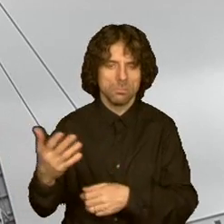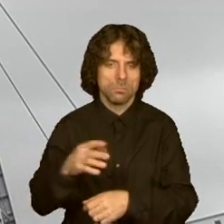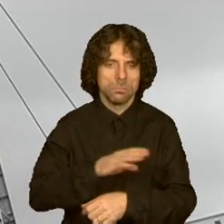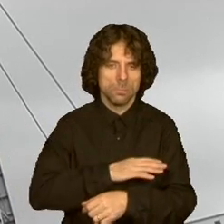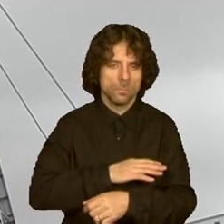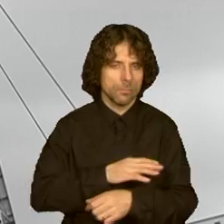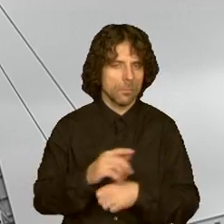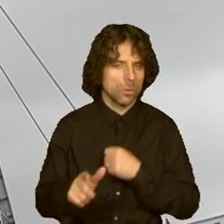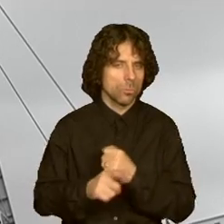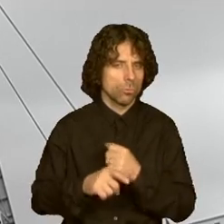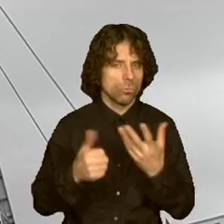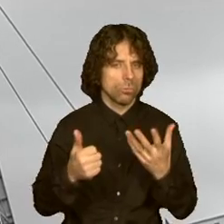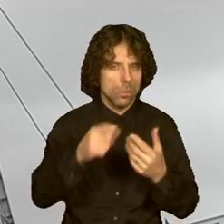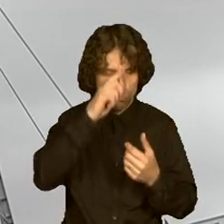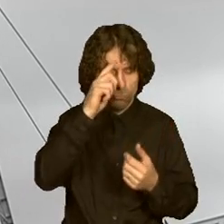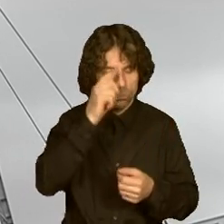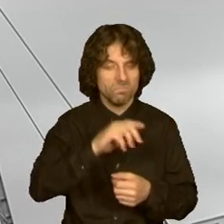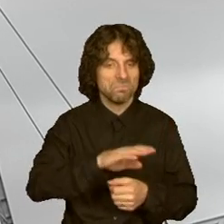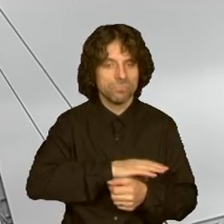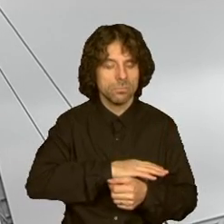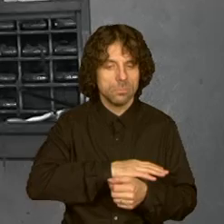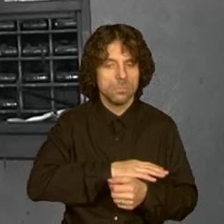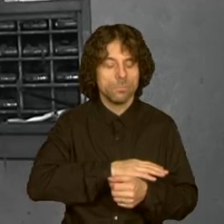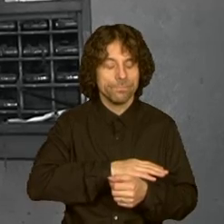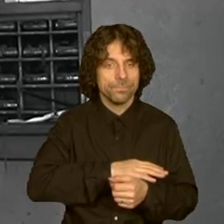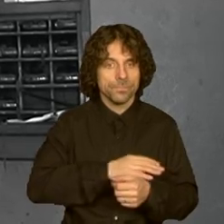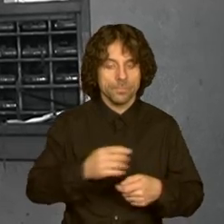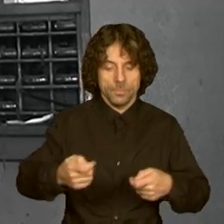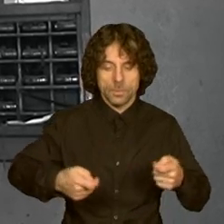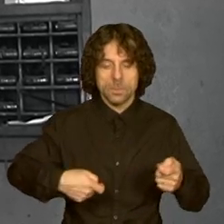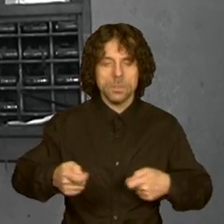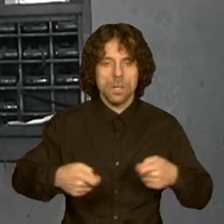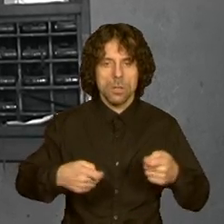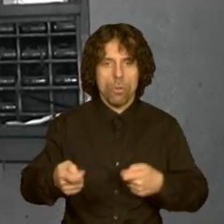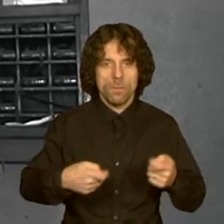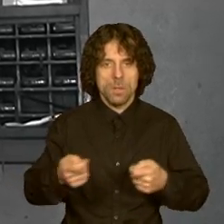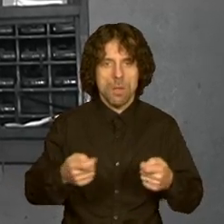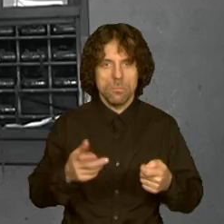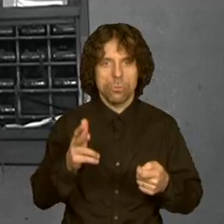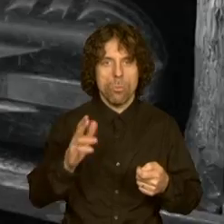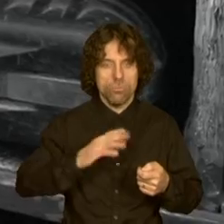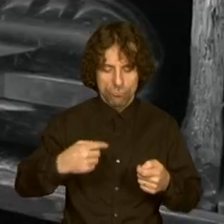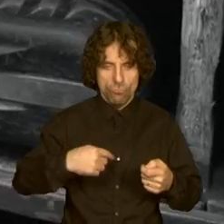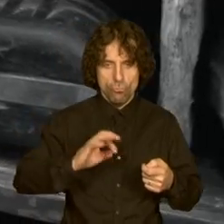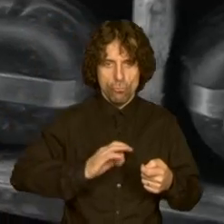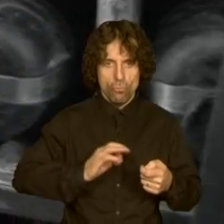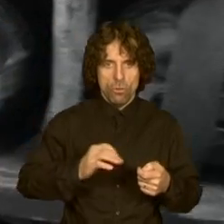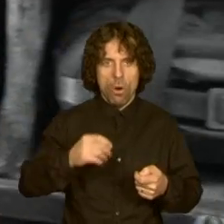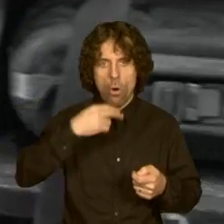Zginęło ponad 76 osób. Tak się złożyło, że kierownikiem akcji podziemną był mój